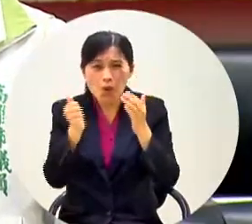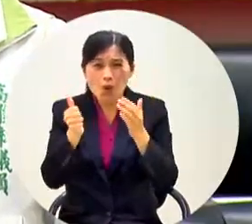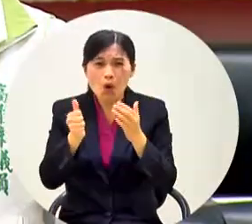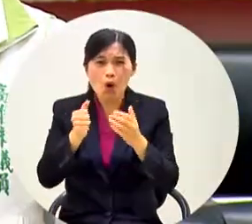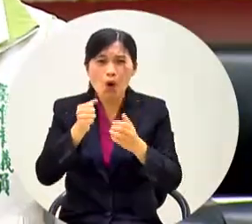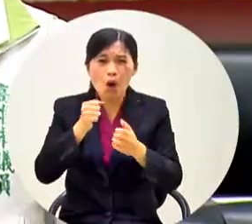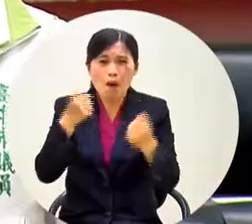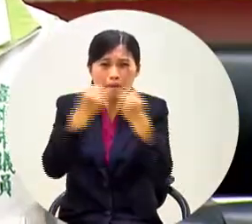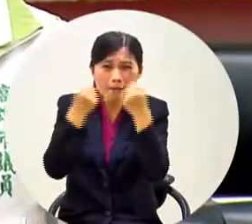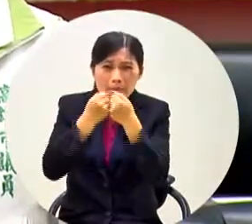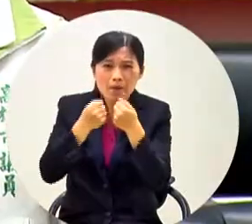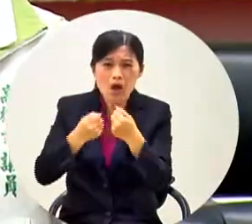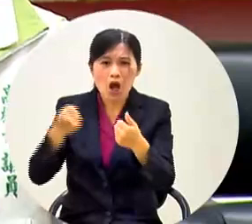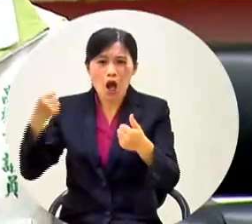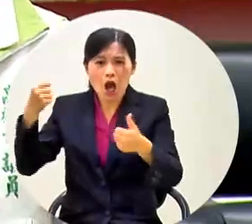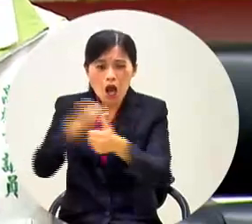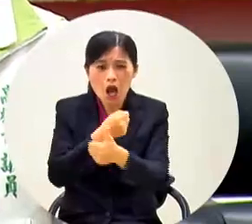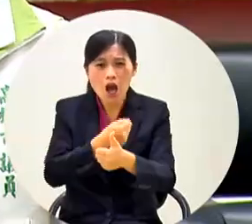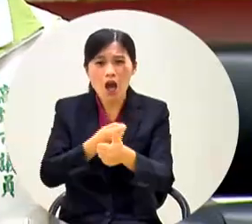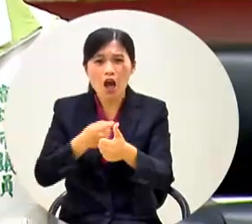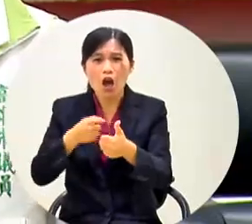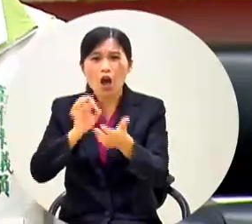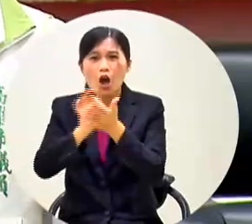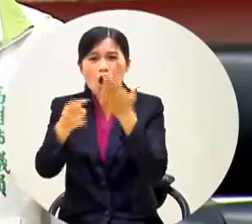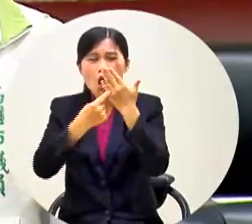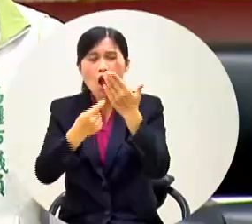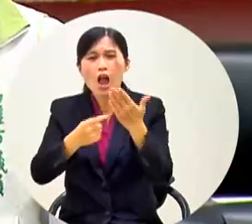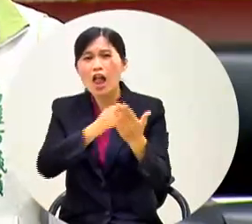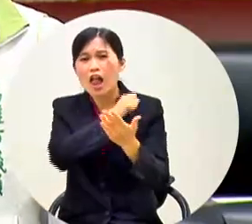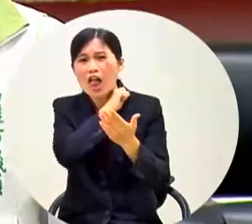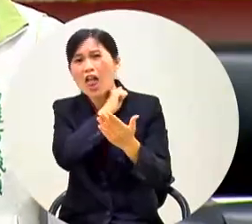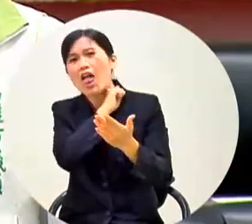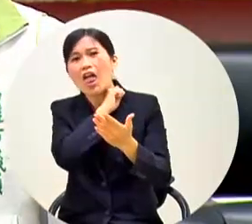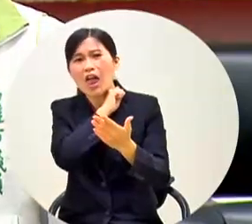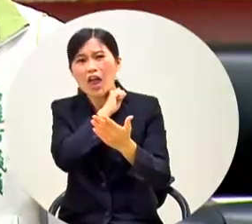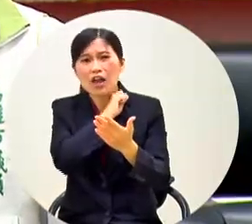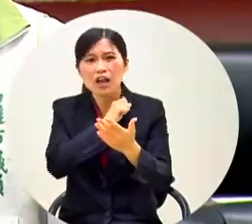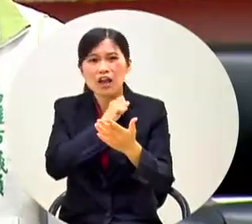子，把人推倒在地。